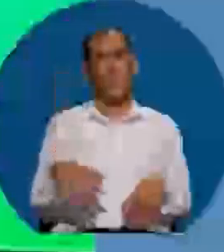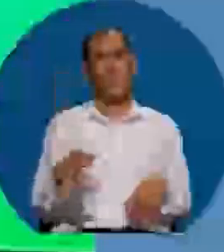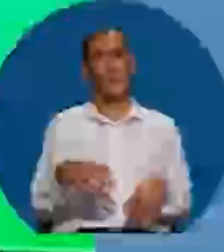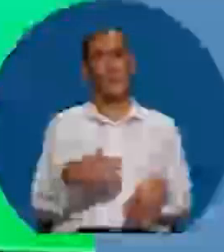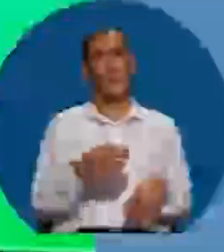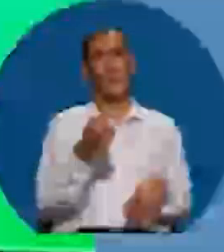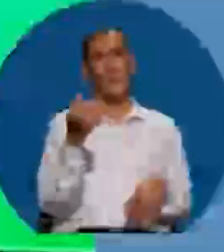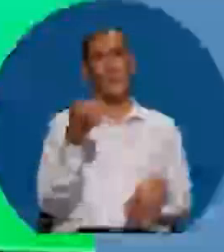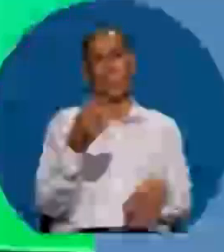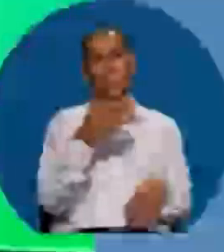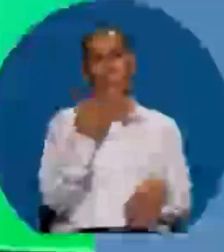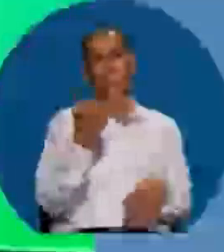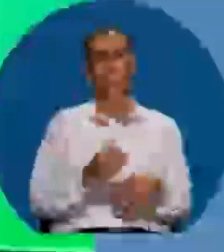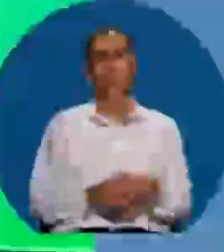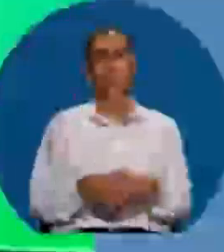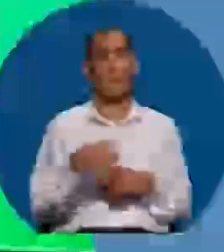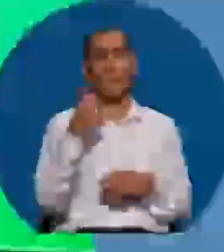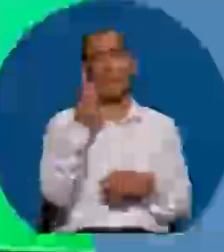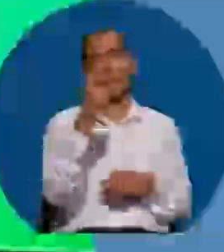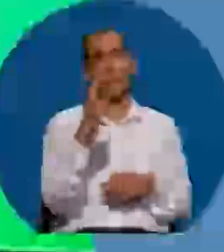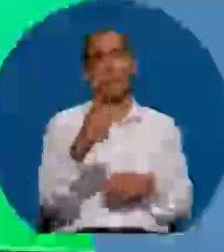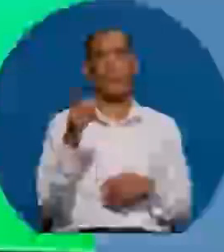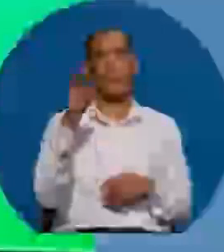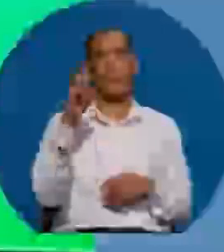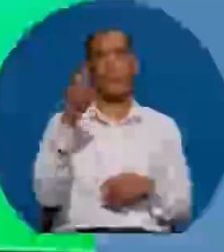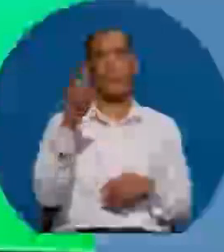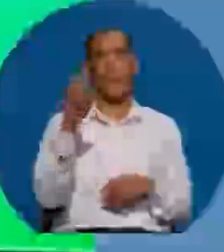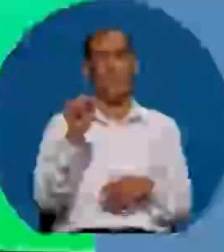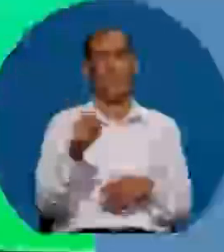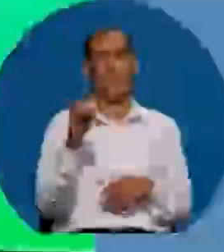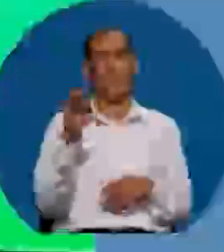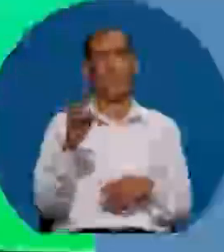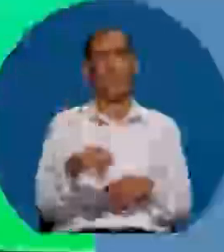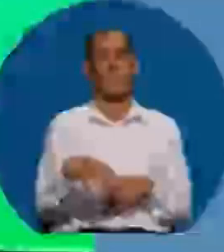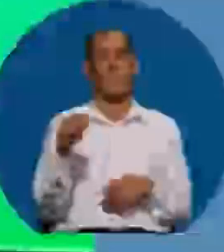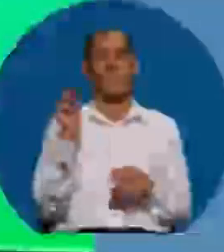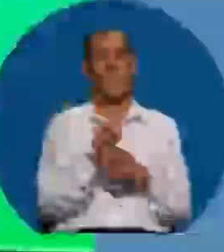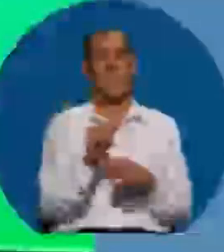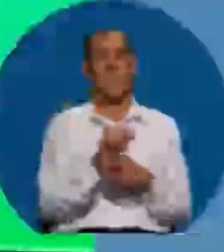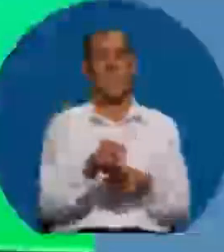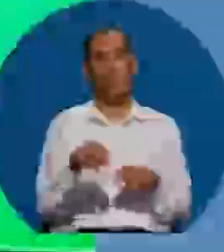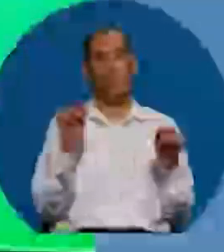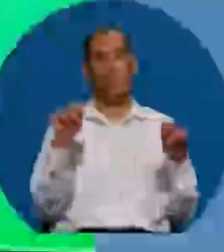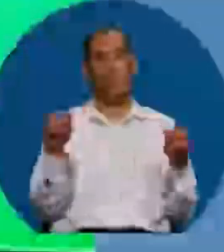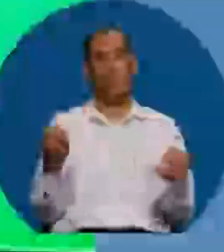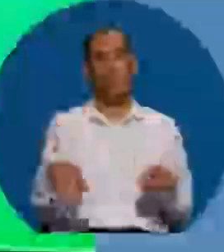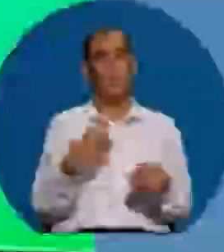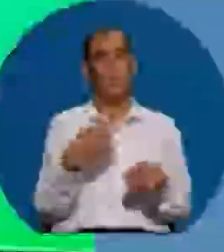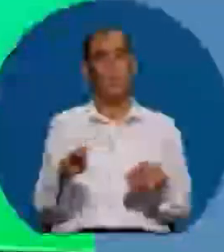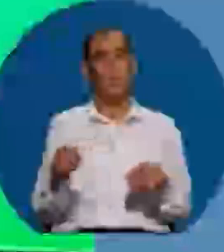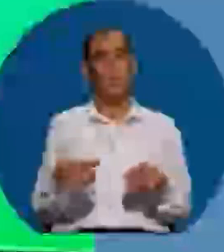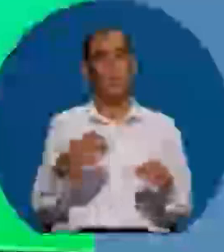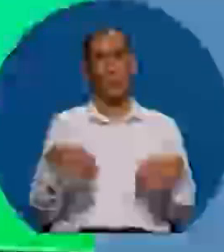мәнісіне тоқтап өтсек. Бір әріп үйреткен ұстазға 40 жыл сәлем. Демек, ұстаз дегенге